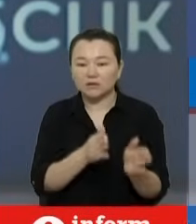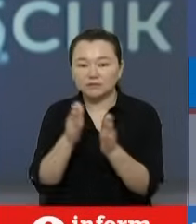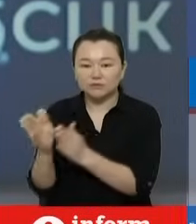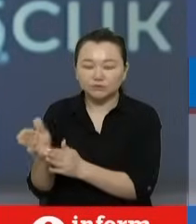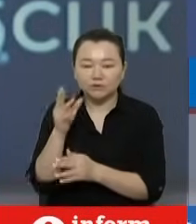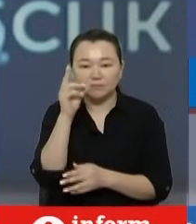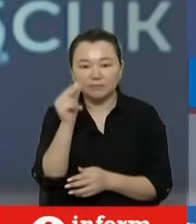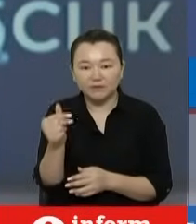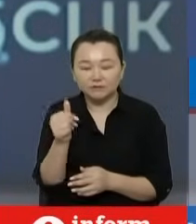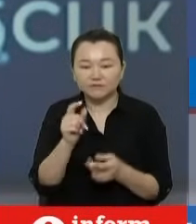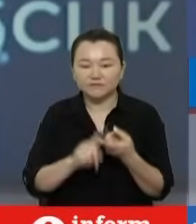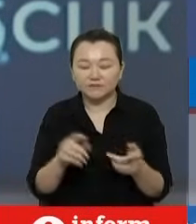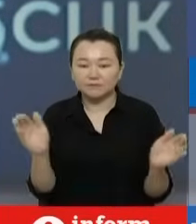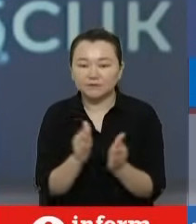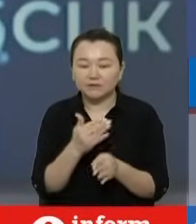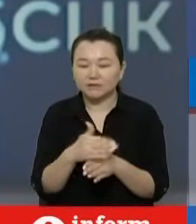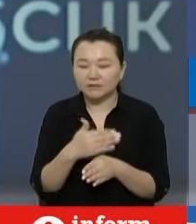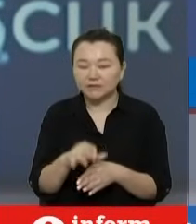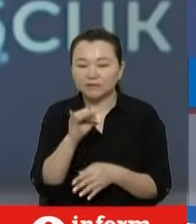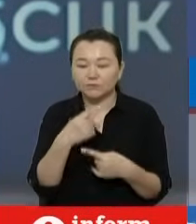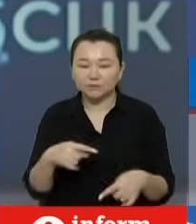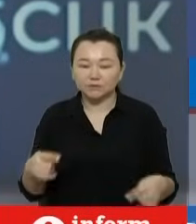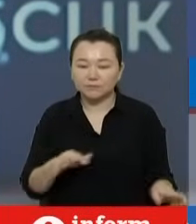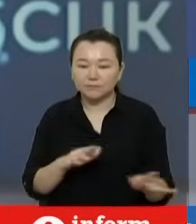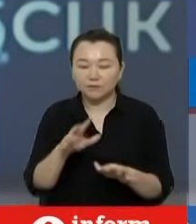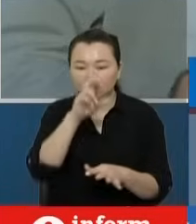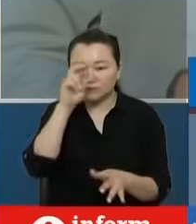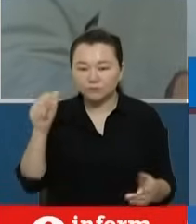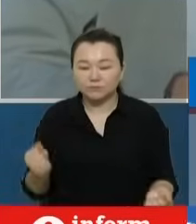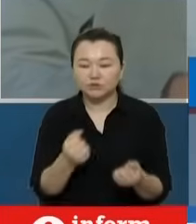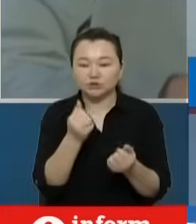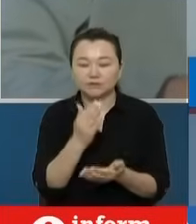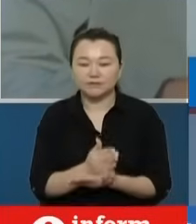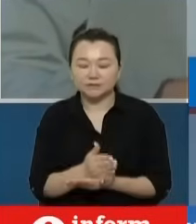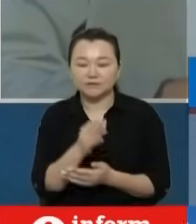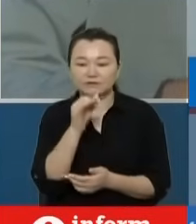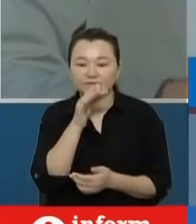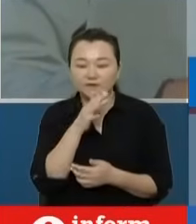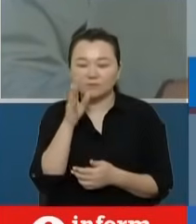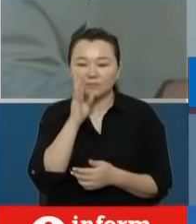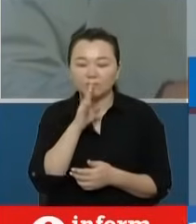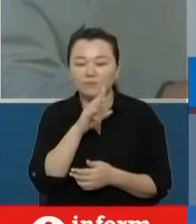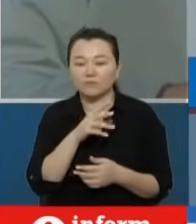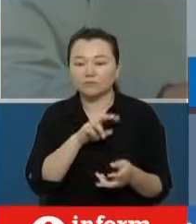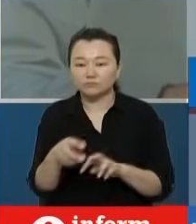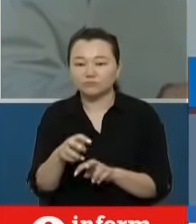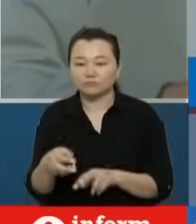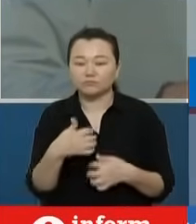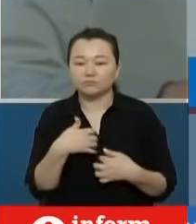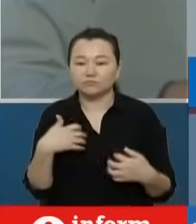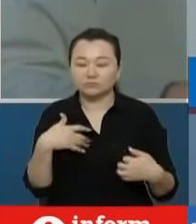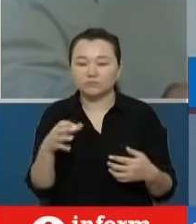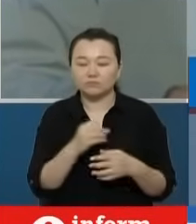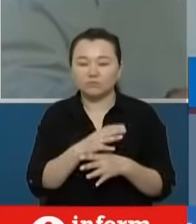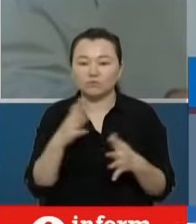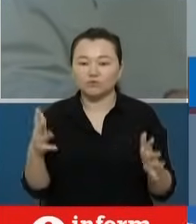по микрокредитам, а также рассмотрены иные меры государственной поддержки. С момента половодья количество павших домашних животных перевалило